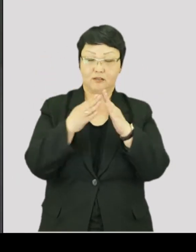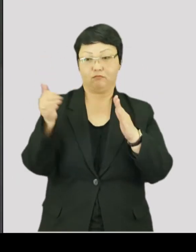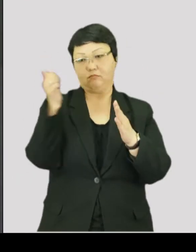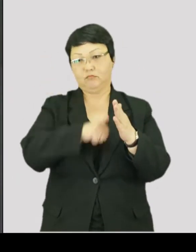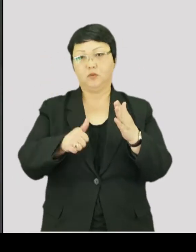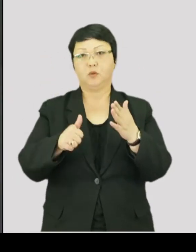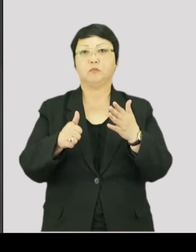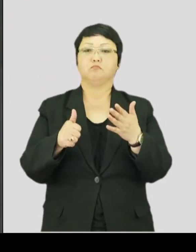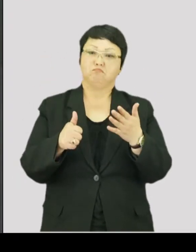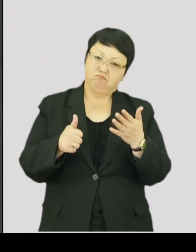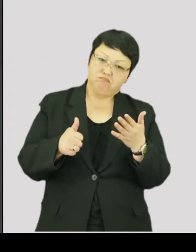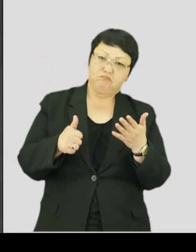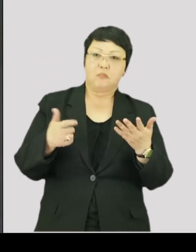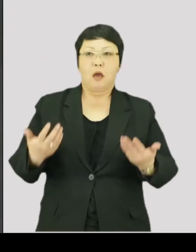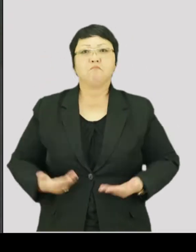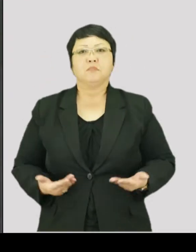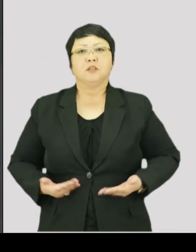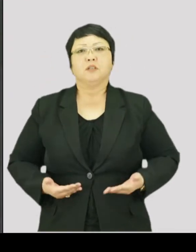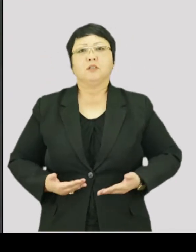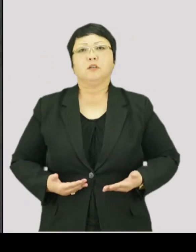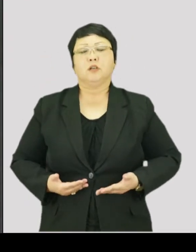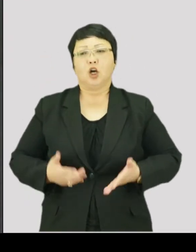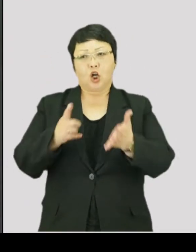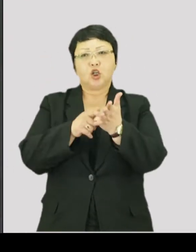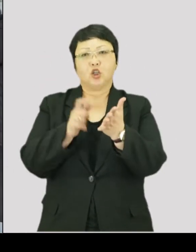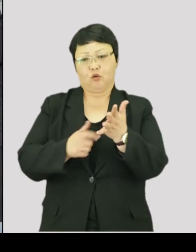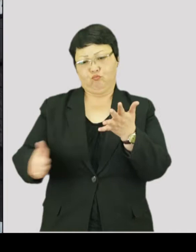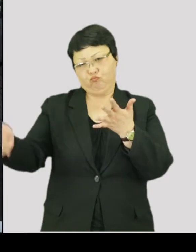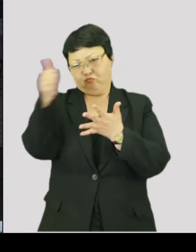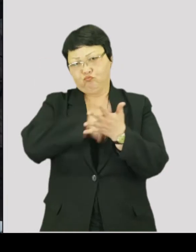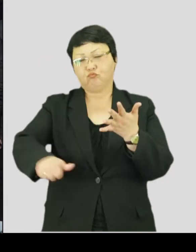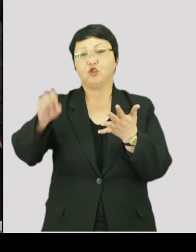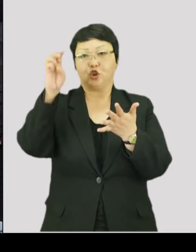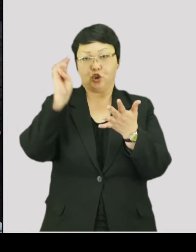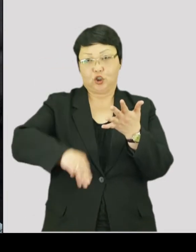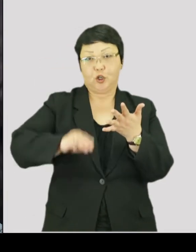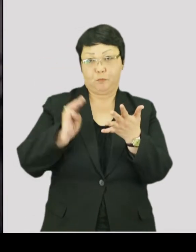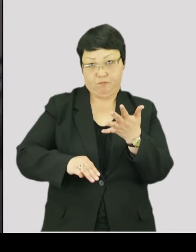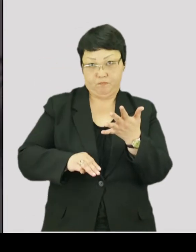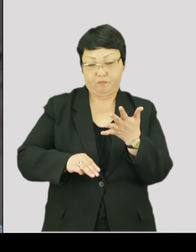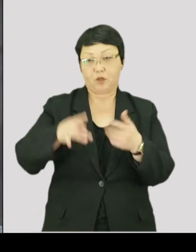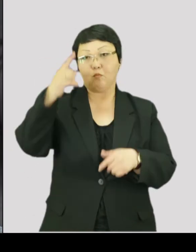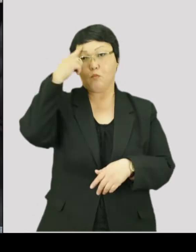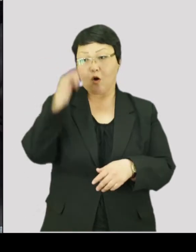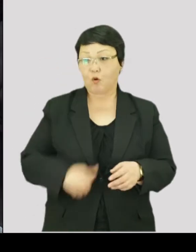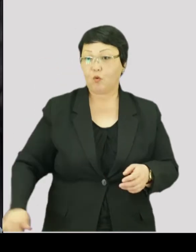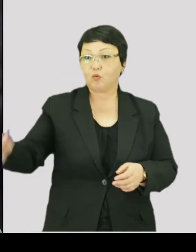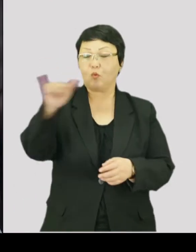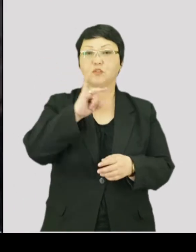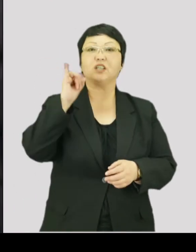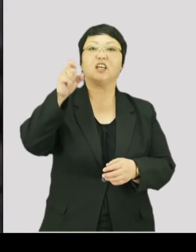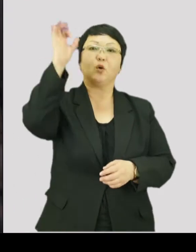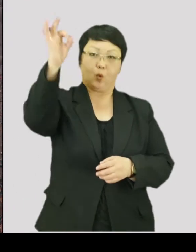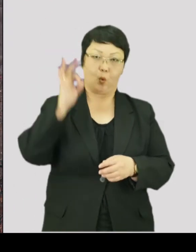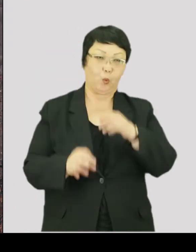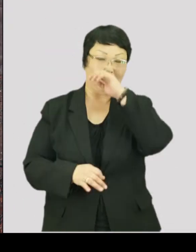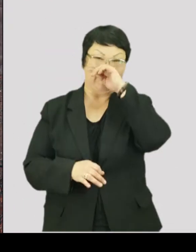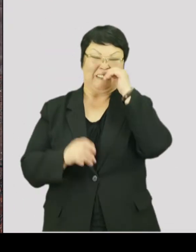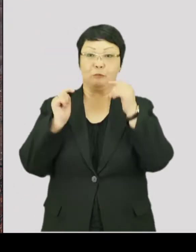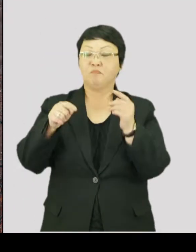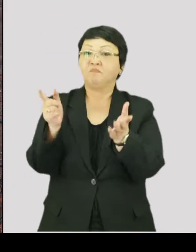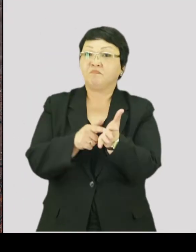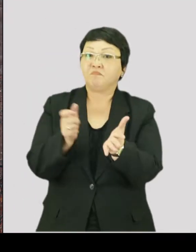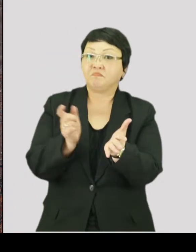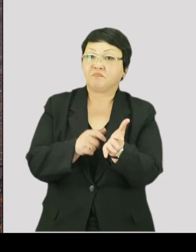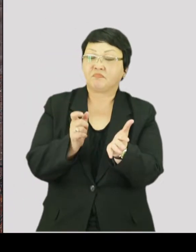ингээд зүгээр амьдрахын наазах хэрэгцээ. За яг энэ хэрэгцээ байтал өнөөдөр монголчуудын нэлээд их хэсэг нь